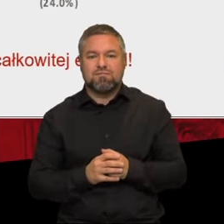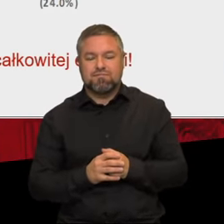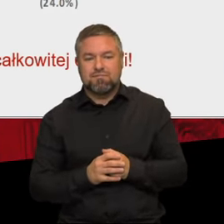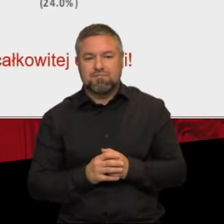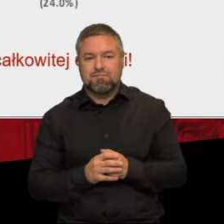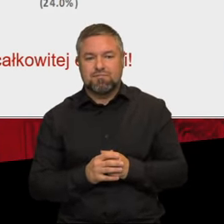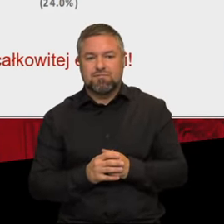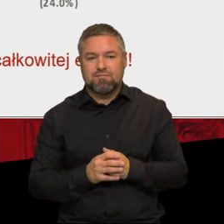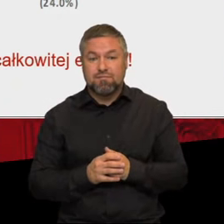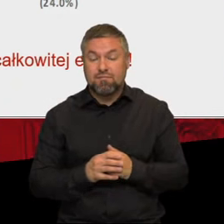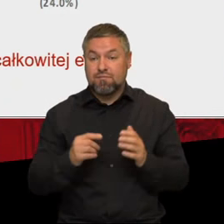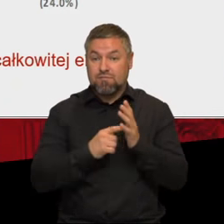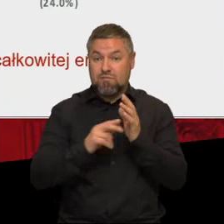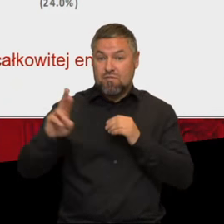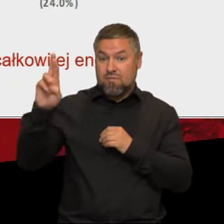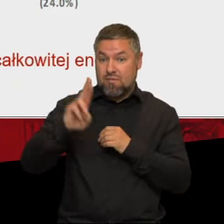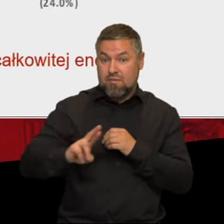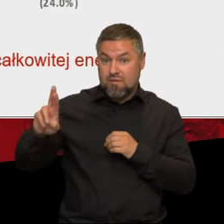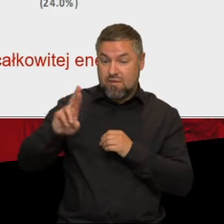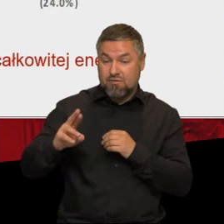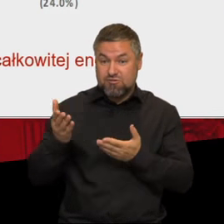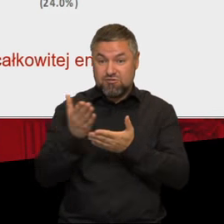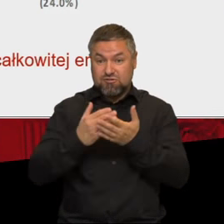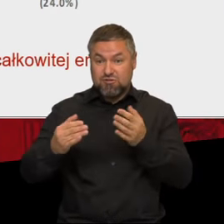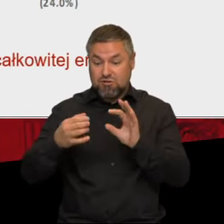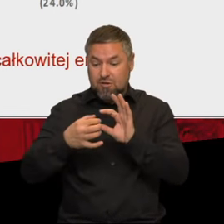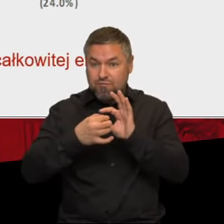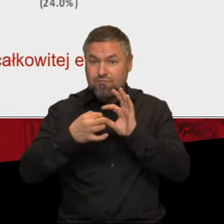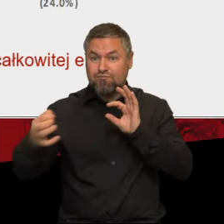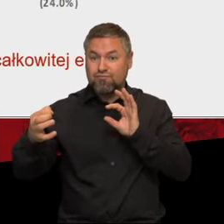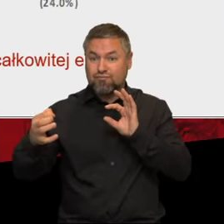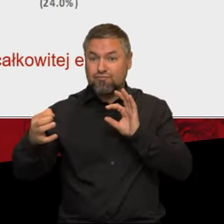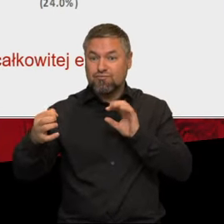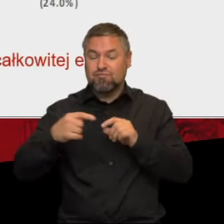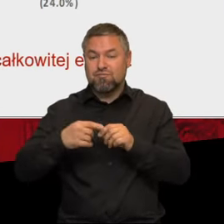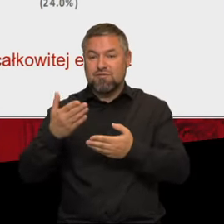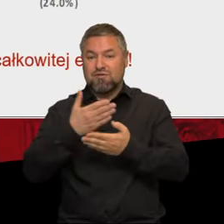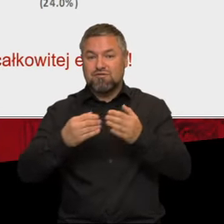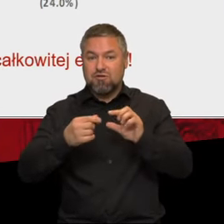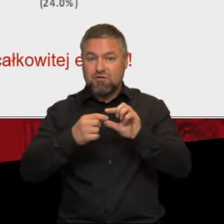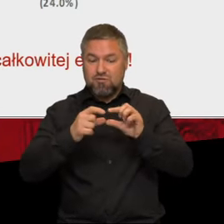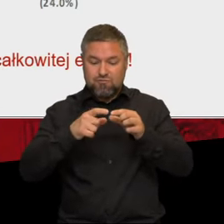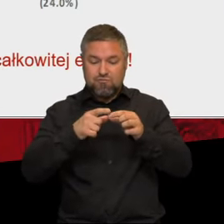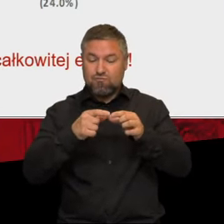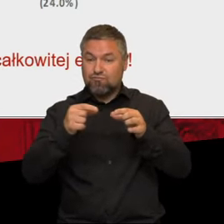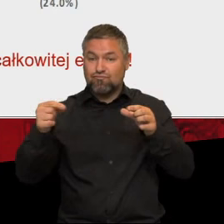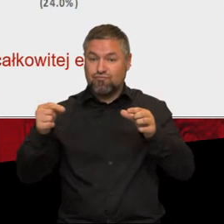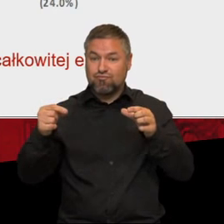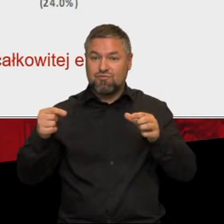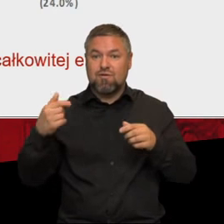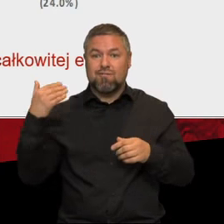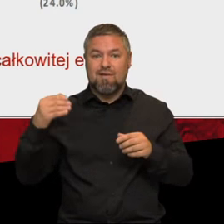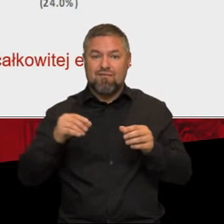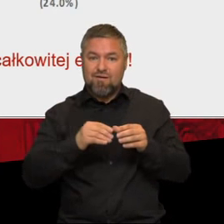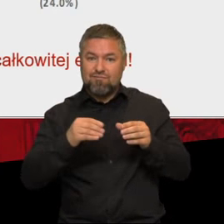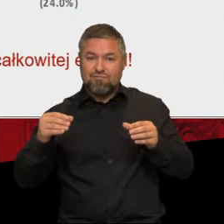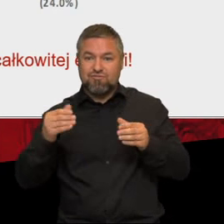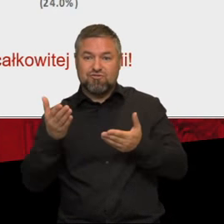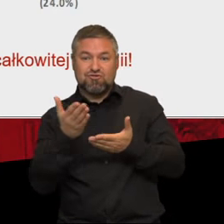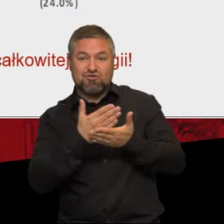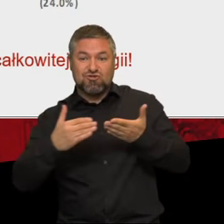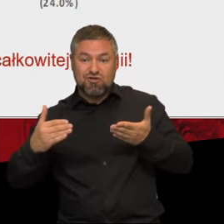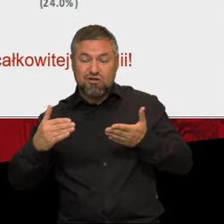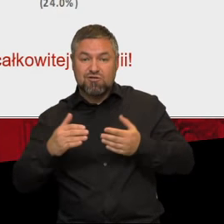jądrami. Z tego niebieskiego kawałka wycinamy, to jest ta część wysunięta z prawej strony,